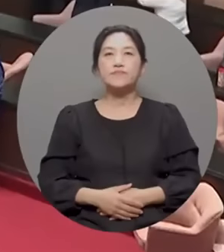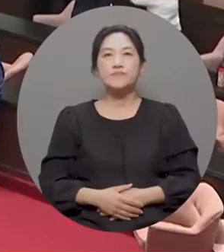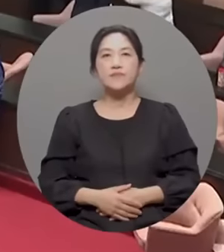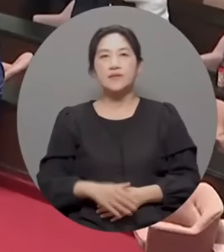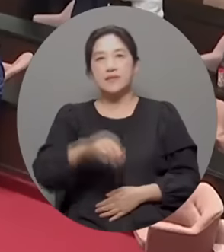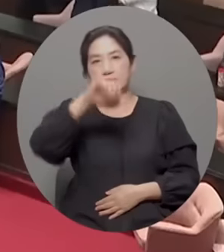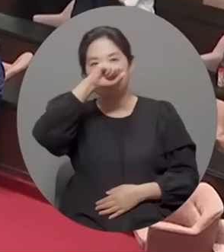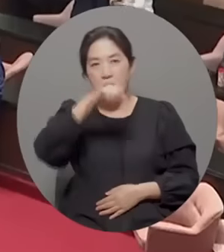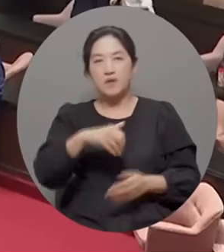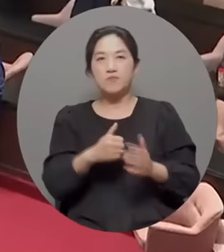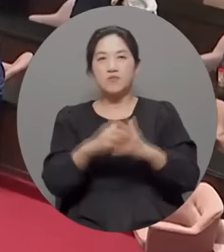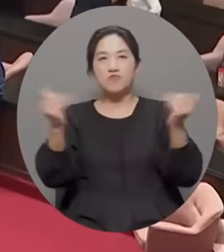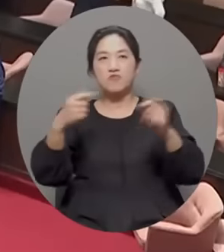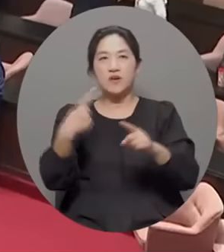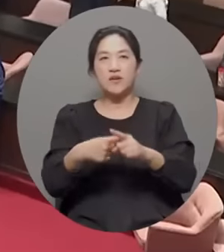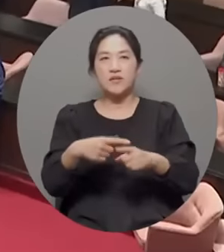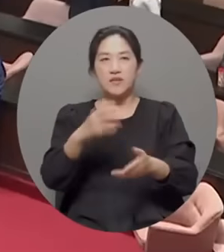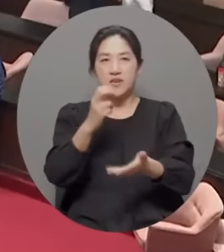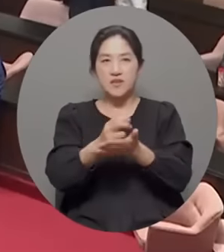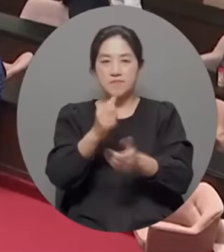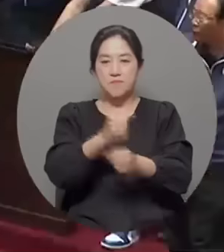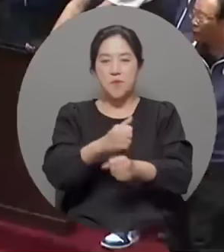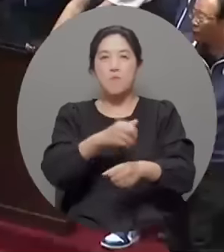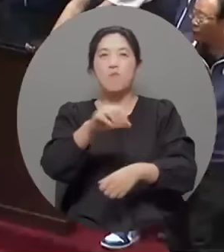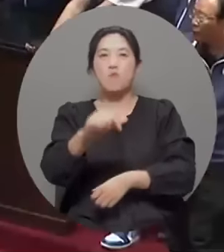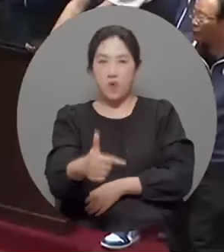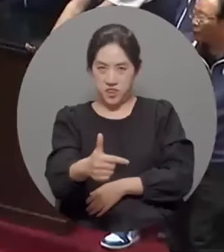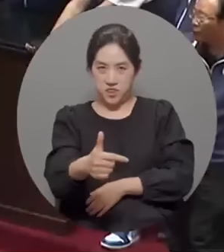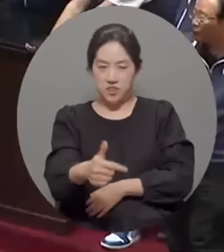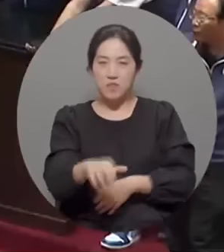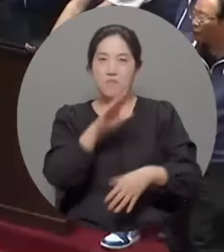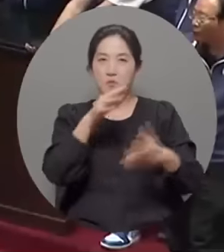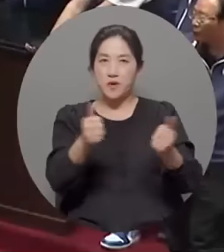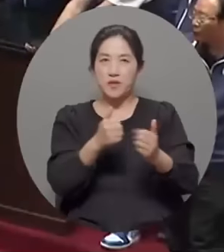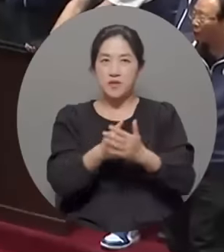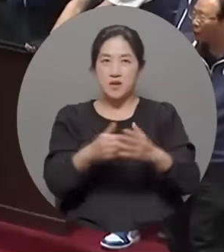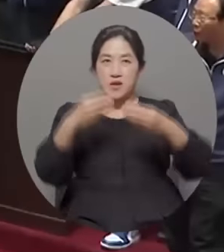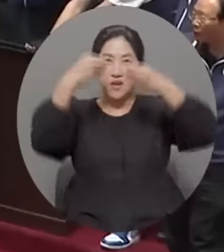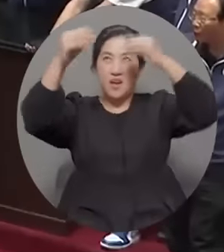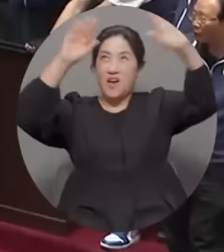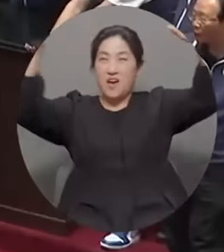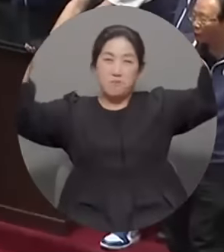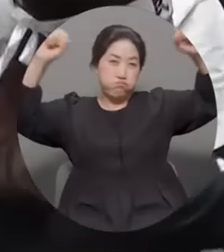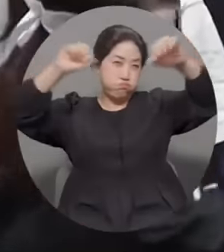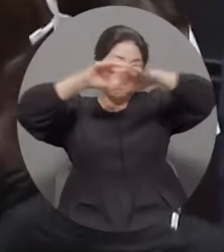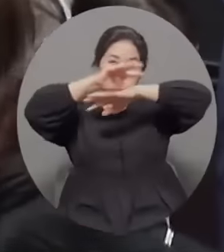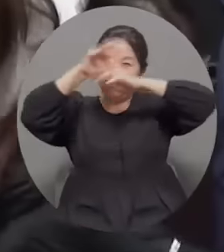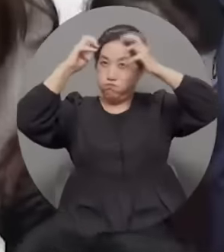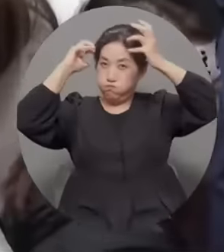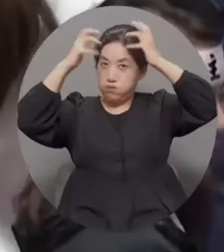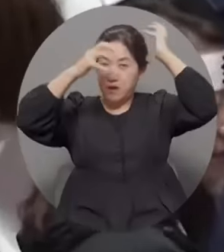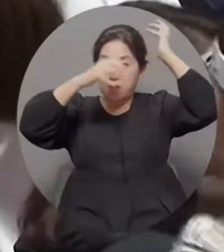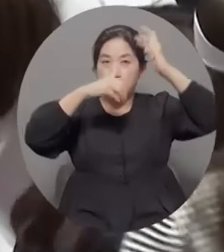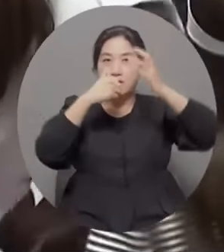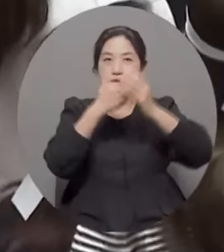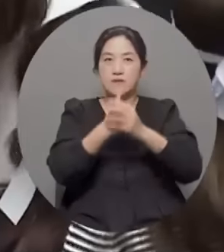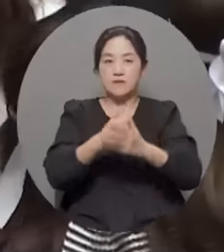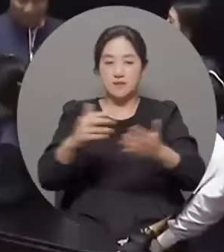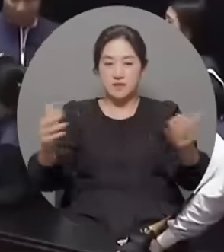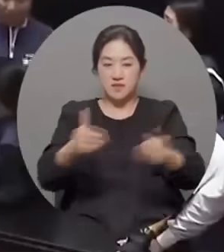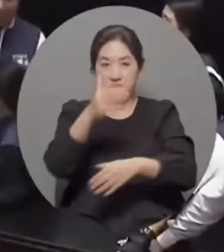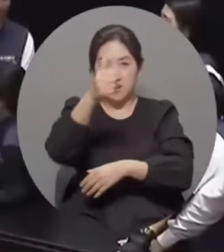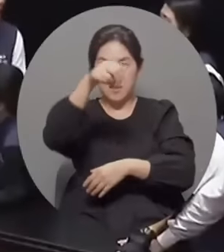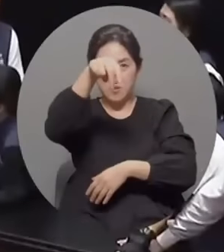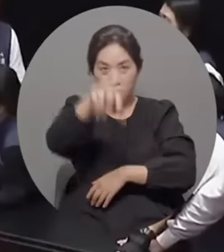대만의 국회격인 입법원 본회의장. 내부가 현수막 등으로 아수라장이 됐고 의장석 주변에는 피켓을